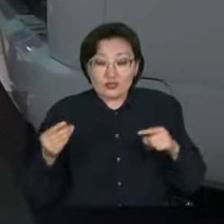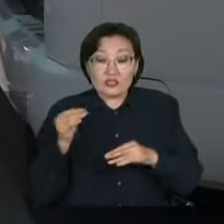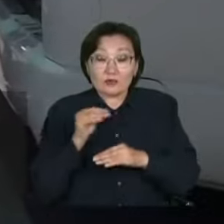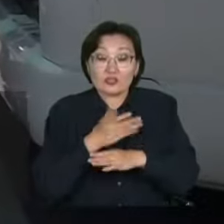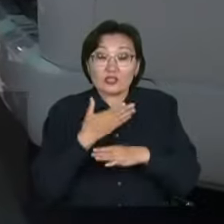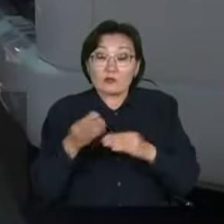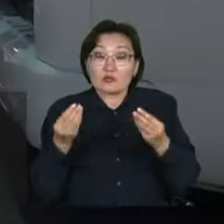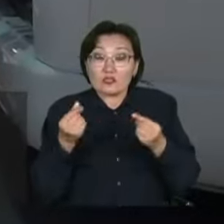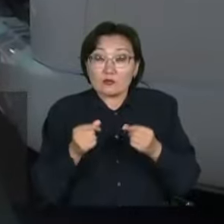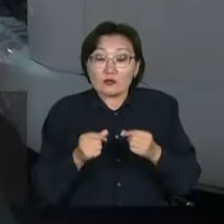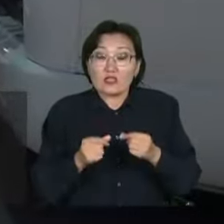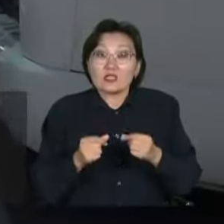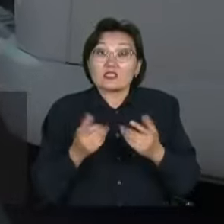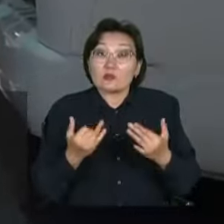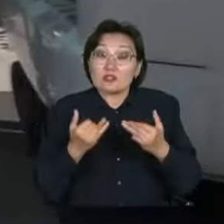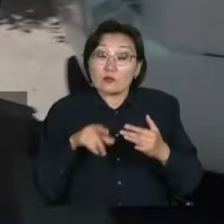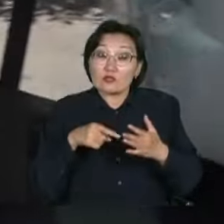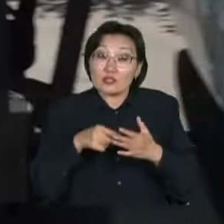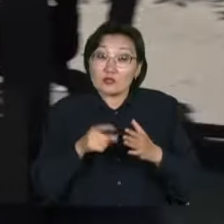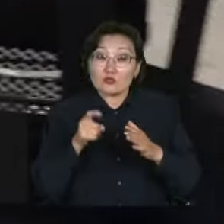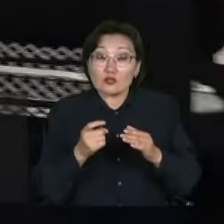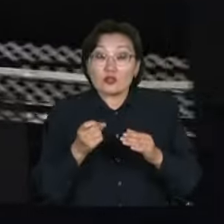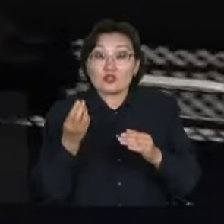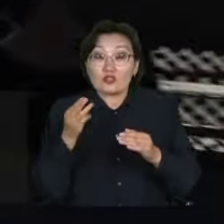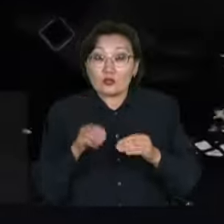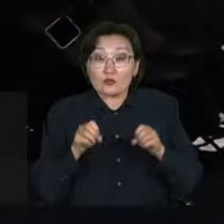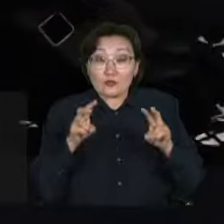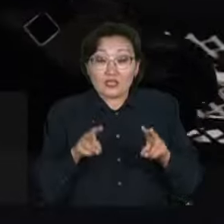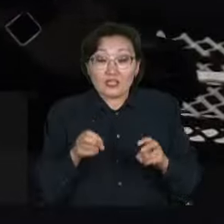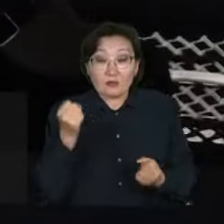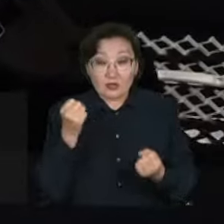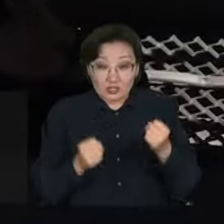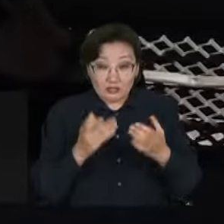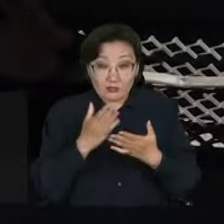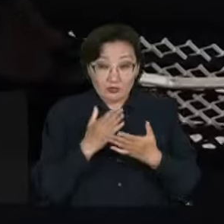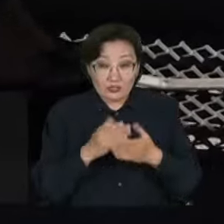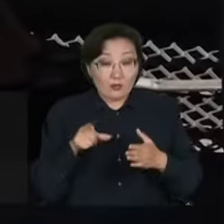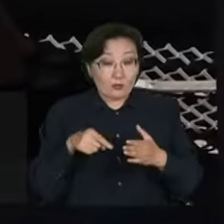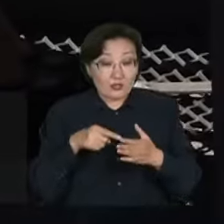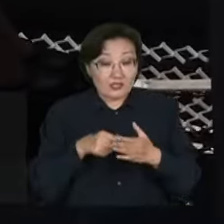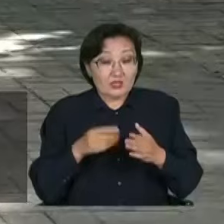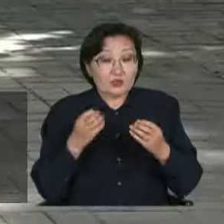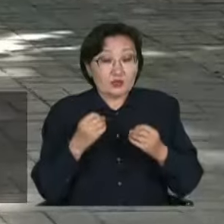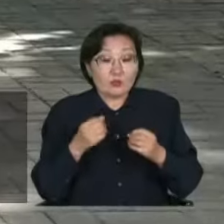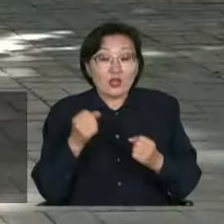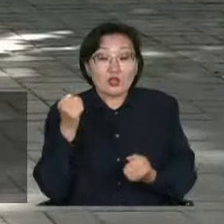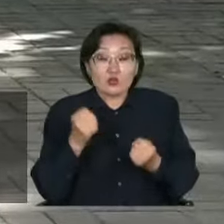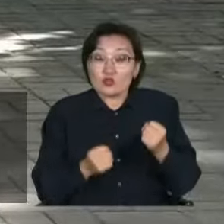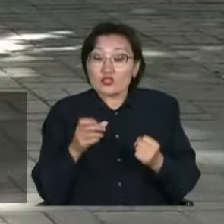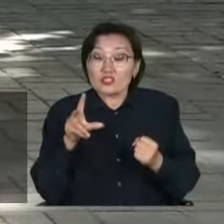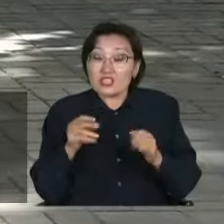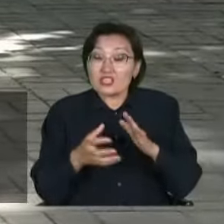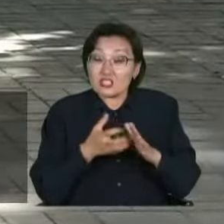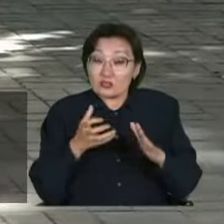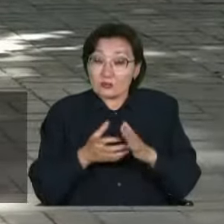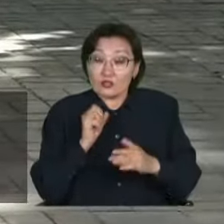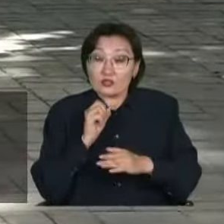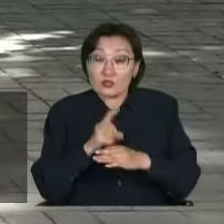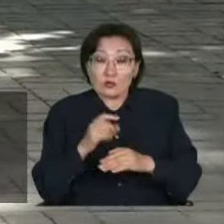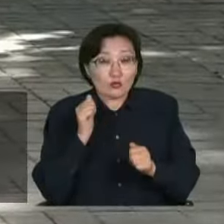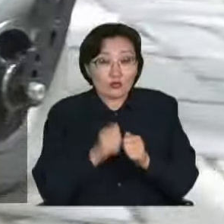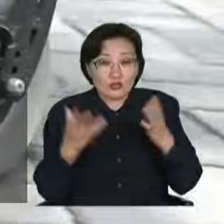бөлінген қаражатты ескере отырып, қазір қалада 100 бірлік арнайы көлік құралы жүріп тұр. Бірақ мегаполисте әлі де көлік саны жеткіліксіз. Себебі тапсырыстар